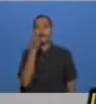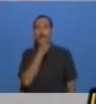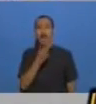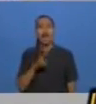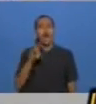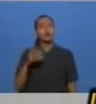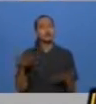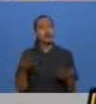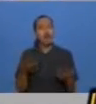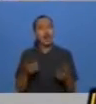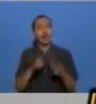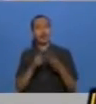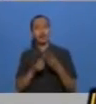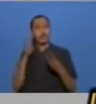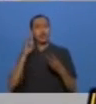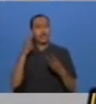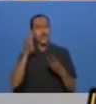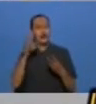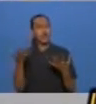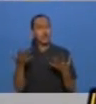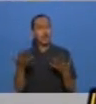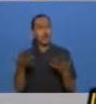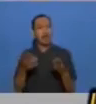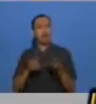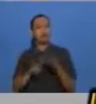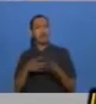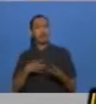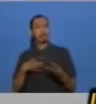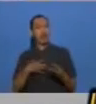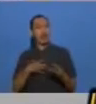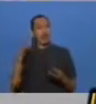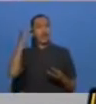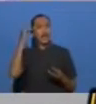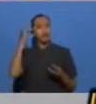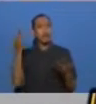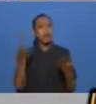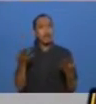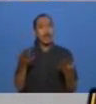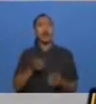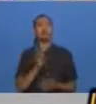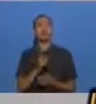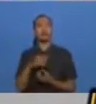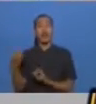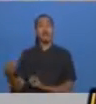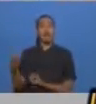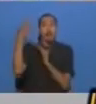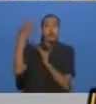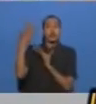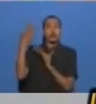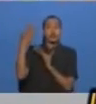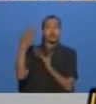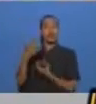yang intelektual mental itu harus bagaimana, karena mereka mempunyai informasi yang berbeda. Tidak sekedar